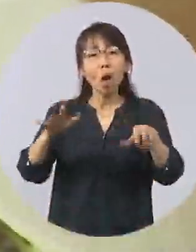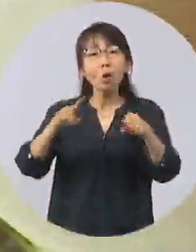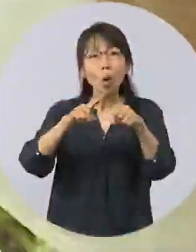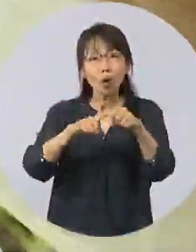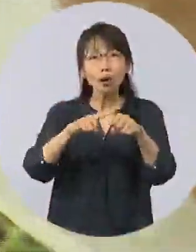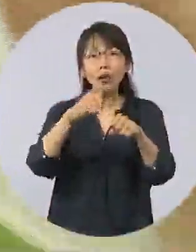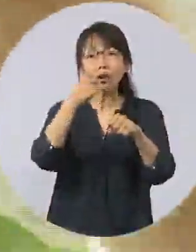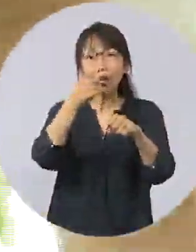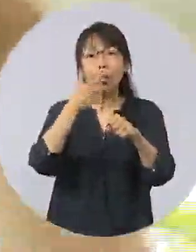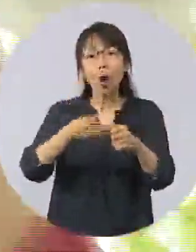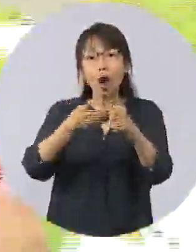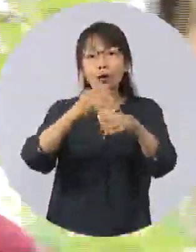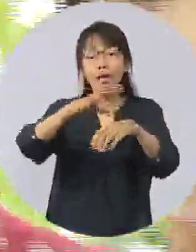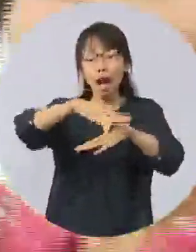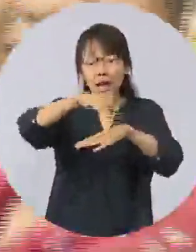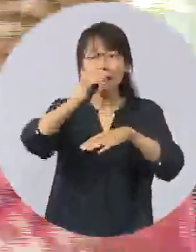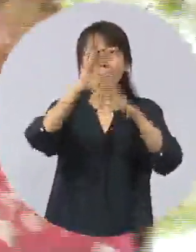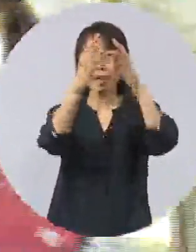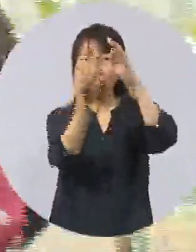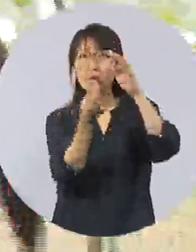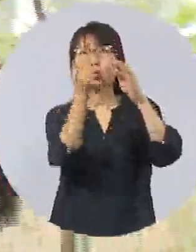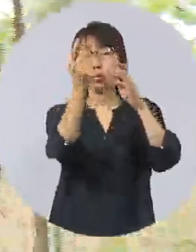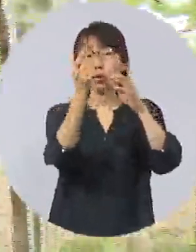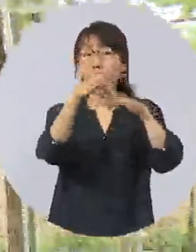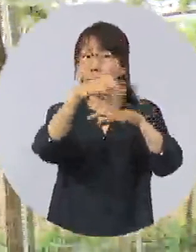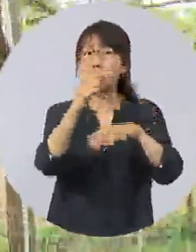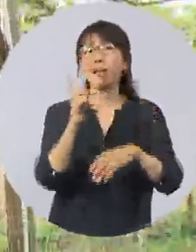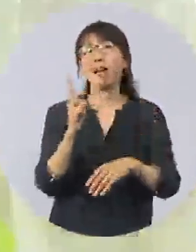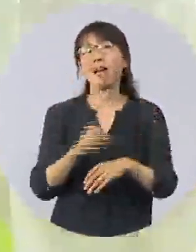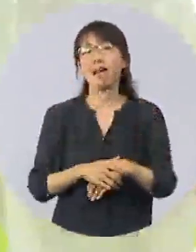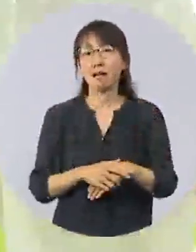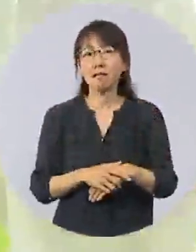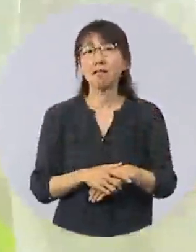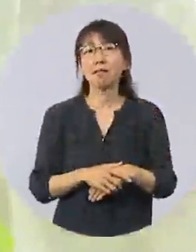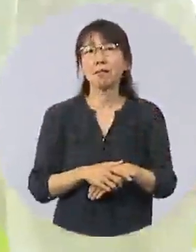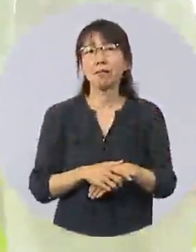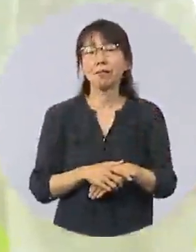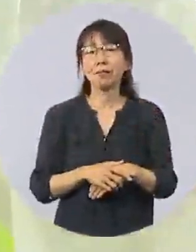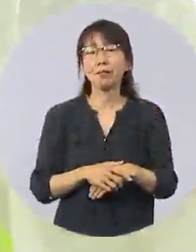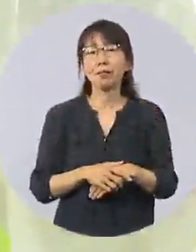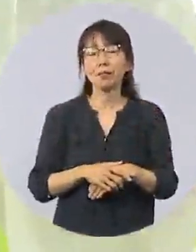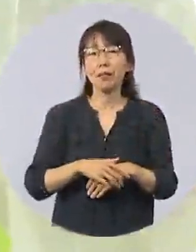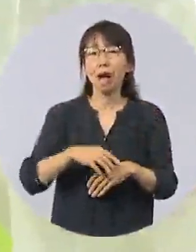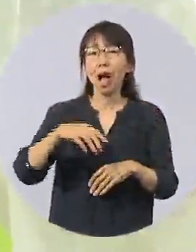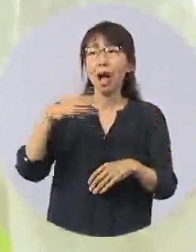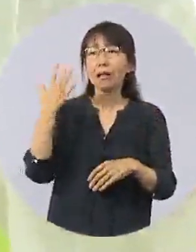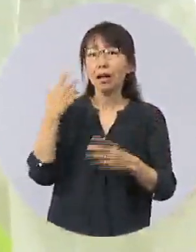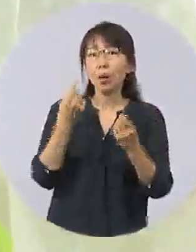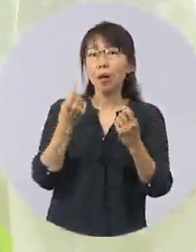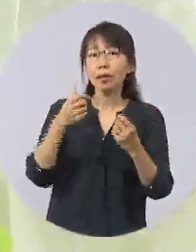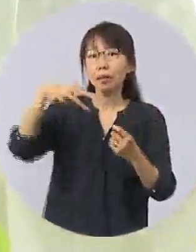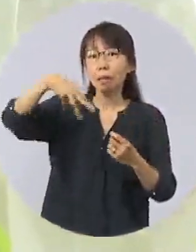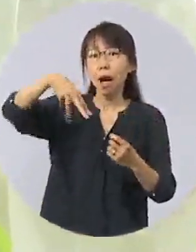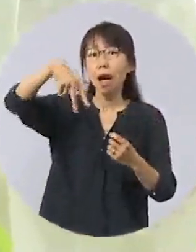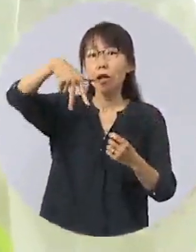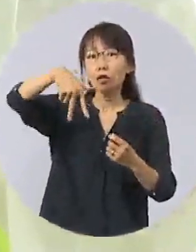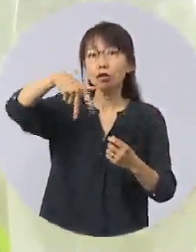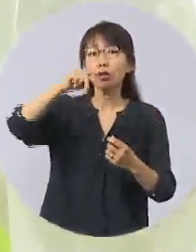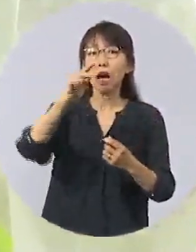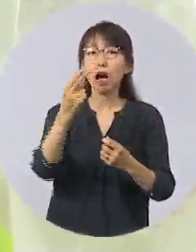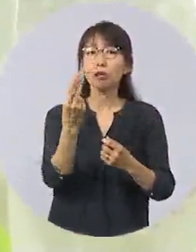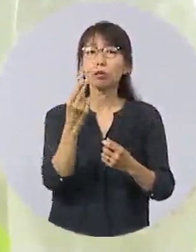で。 あ、今年初 初鳴り。 すごい。 一応ね、シャインマスカットと同じで、はい、マスカット臭がするっていうん